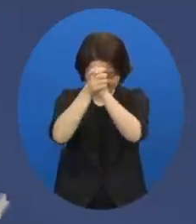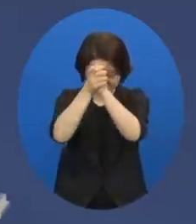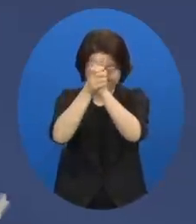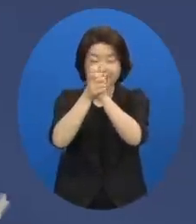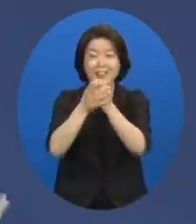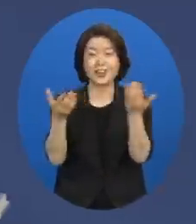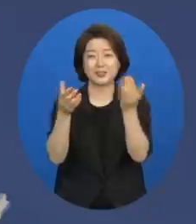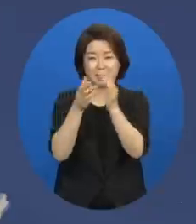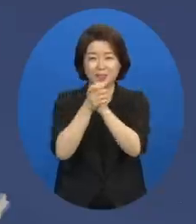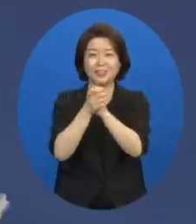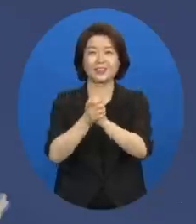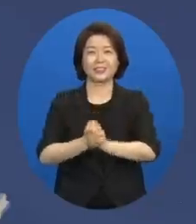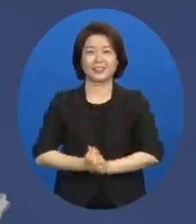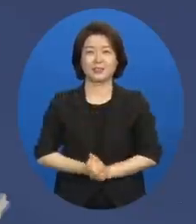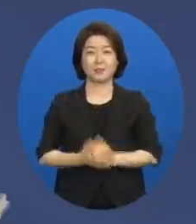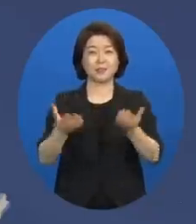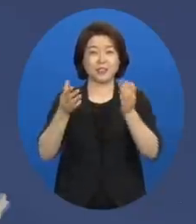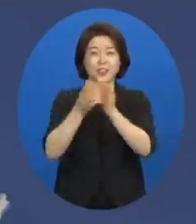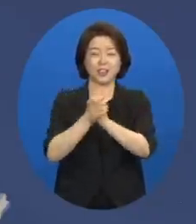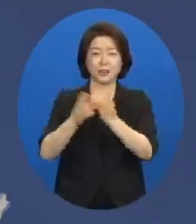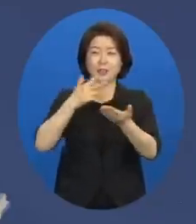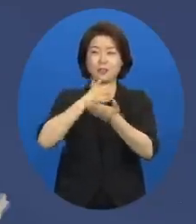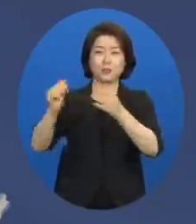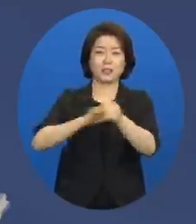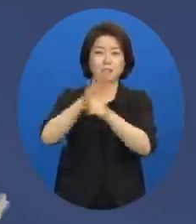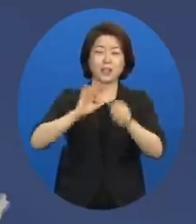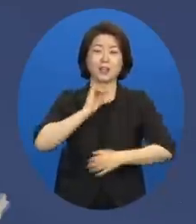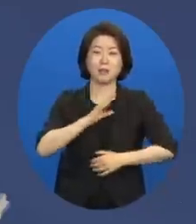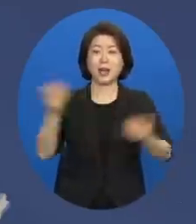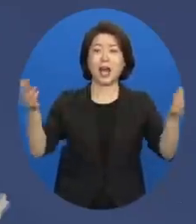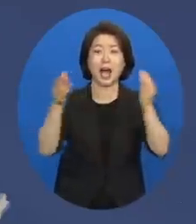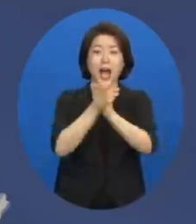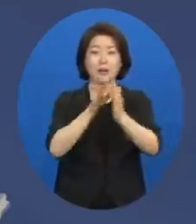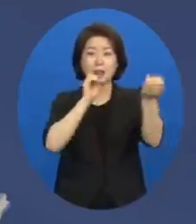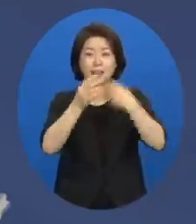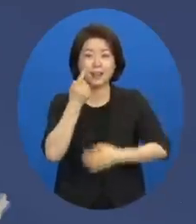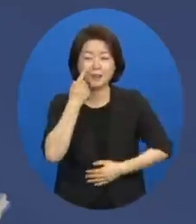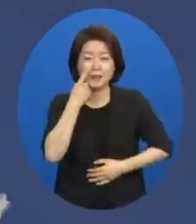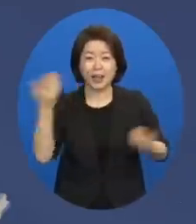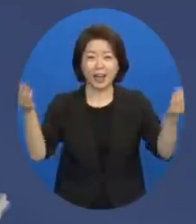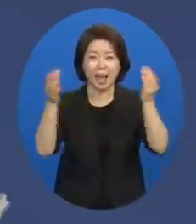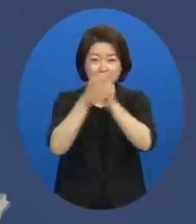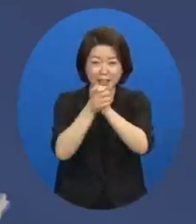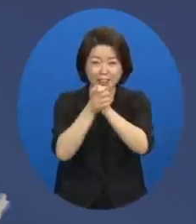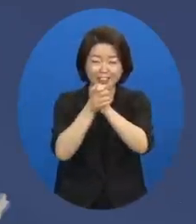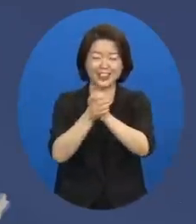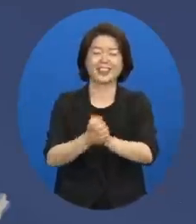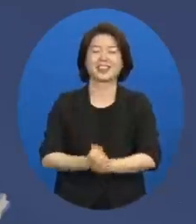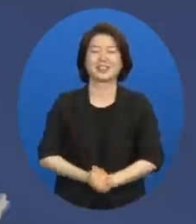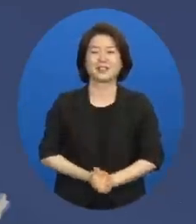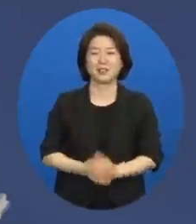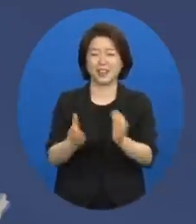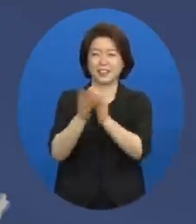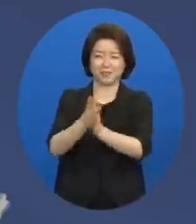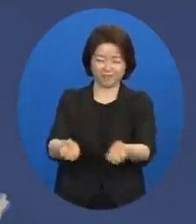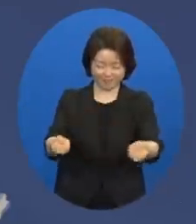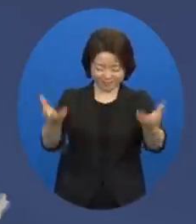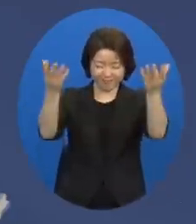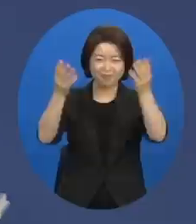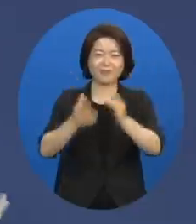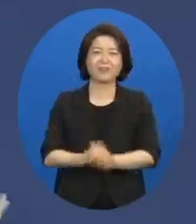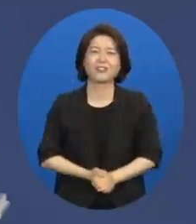아멘. 아멘. 아멘. 우리 주님을 사랑하시는 분만 아멘 하십시다. 아멘. 할렐루야.